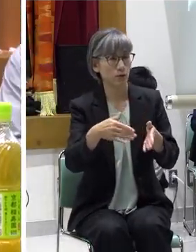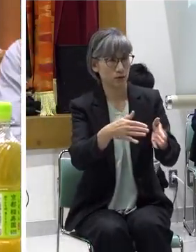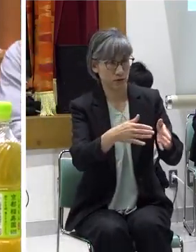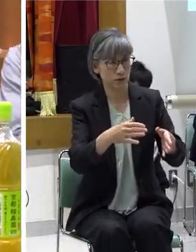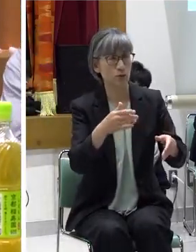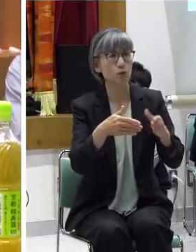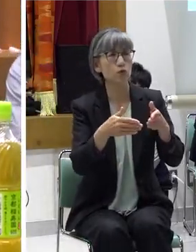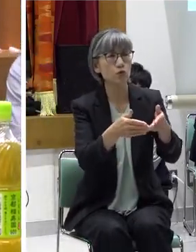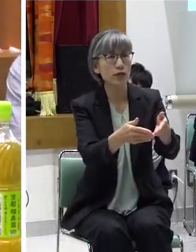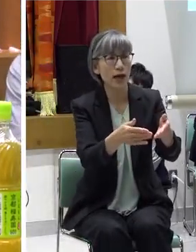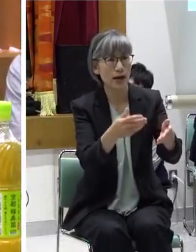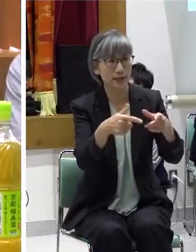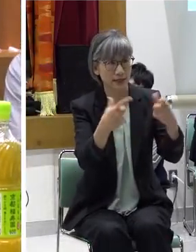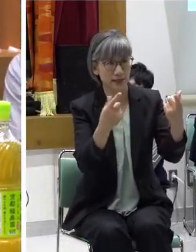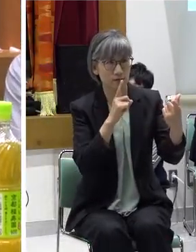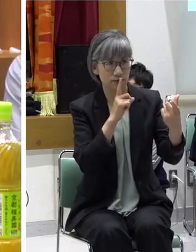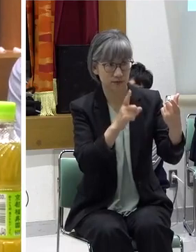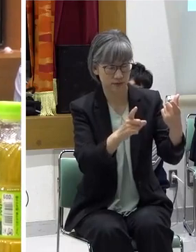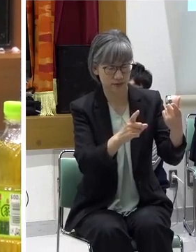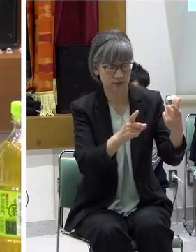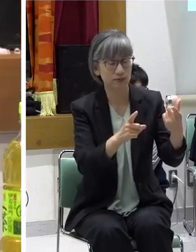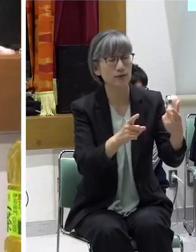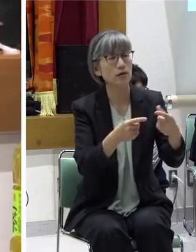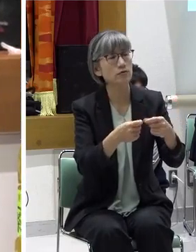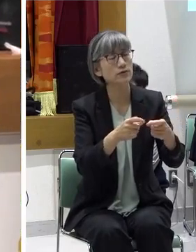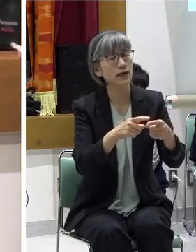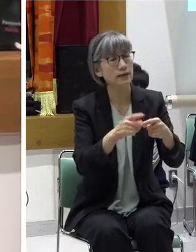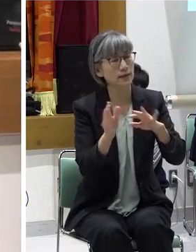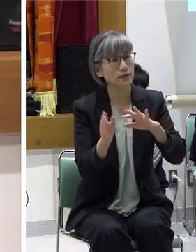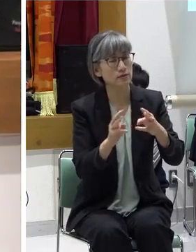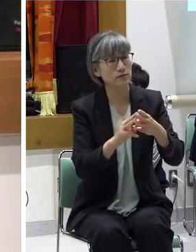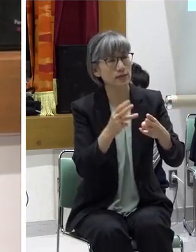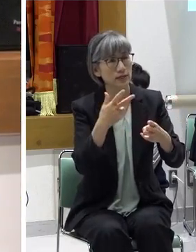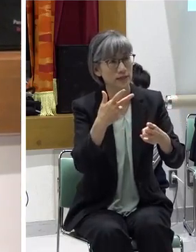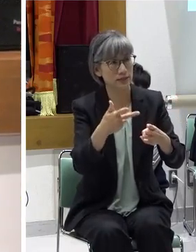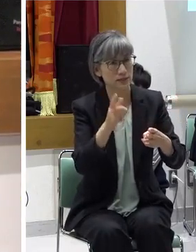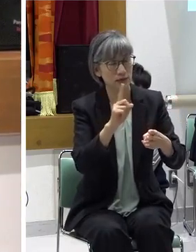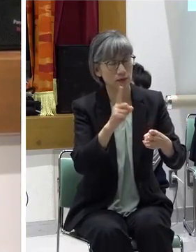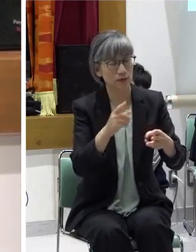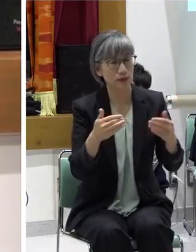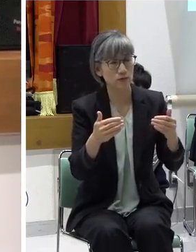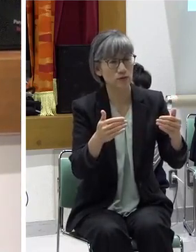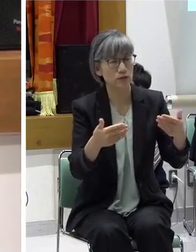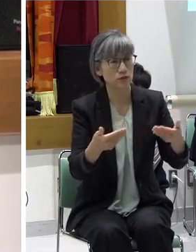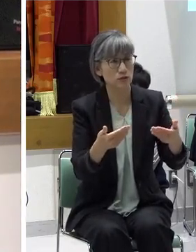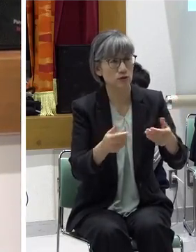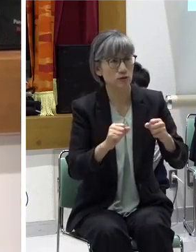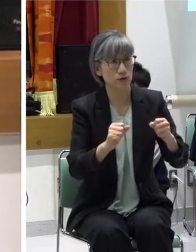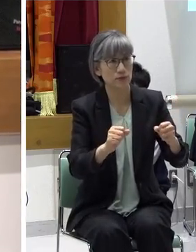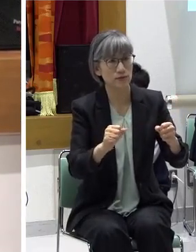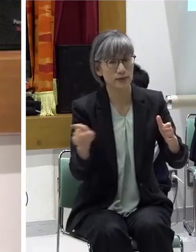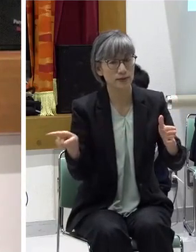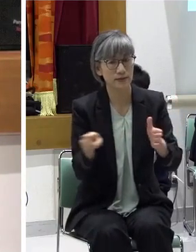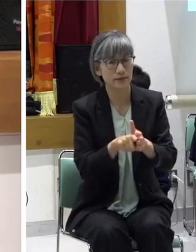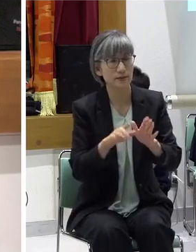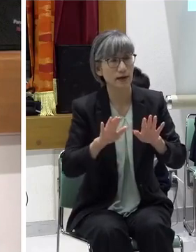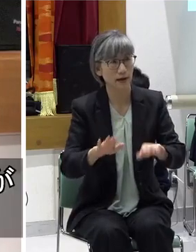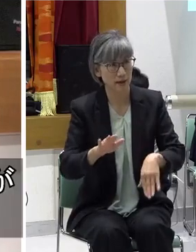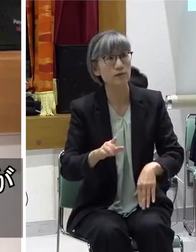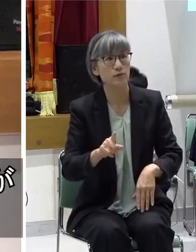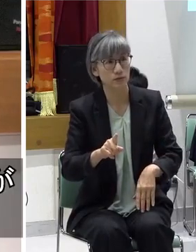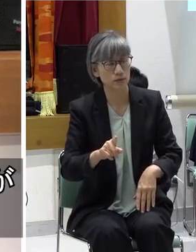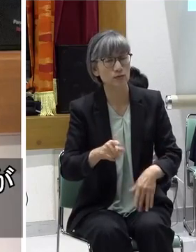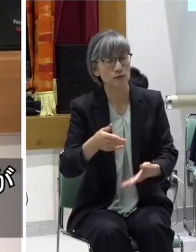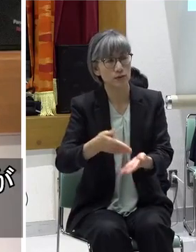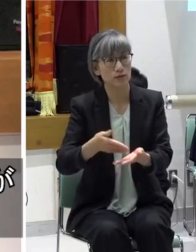します。具体的に吹田市でどのようなバリアフリー推進事業をやっているかというご説明をさせていただきます。少